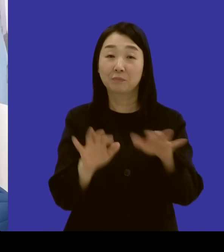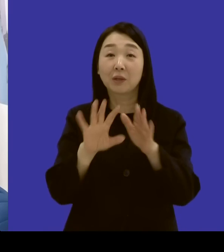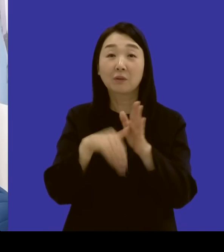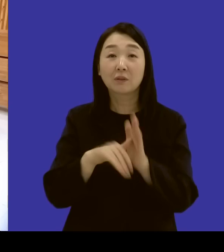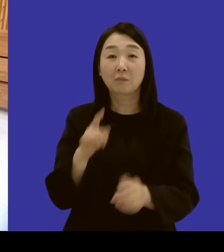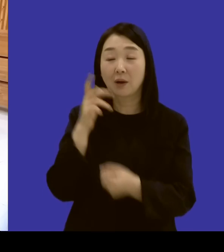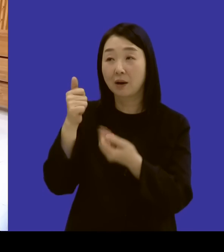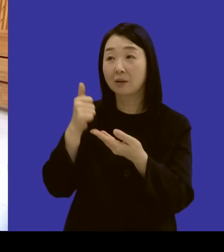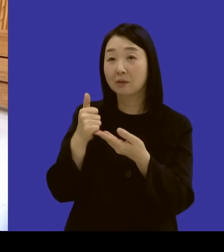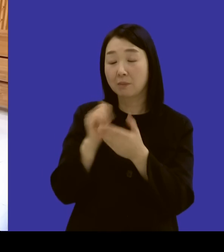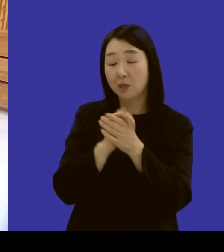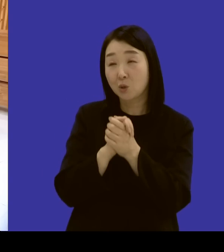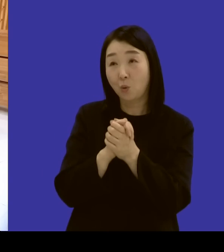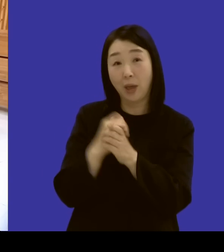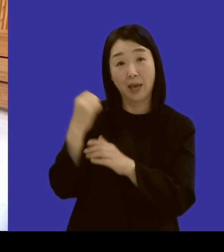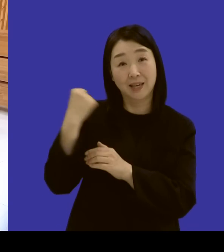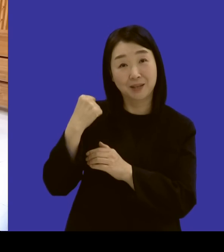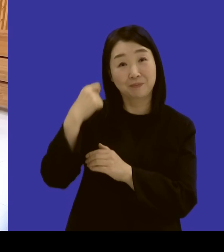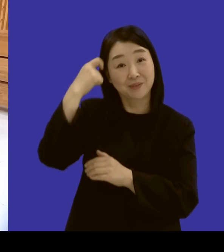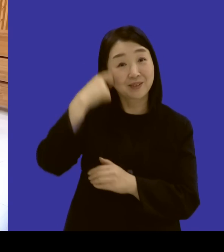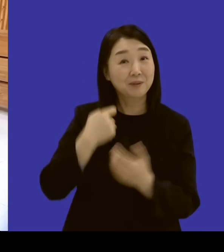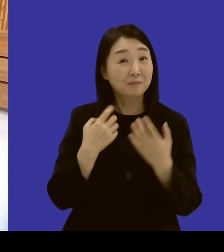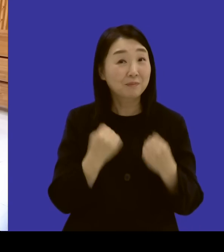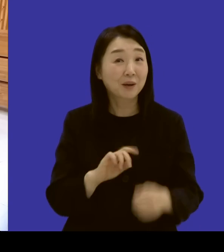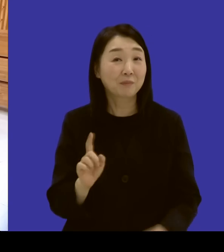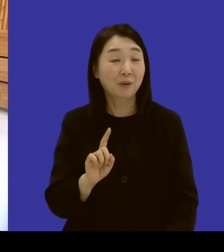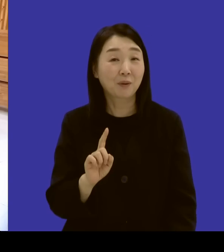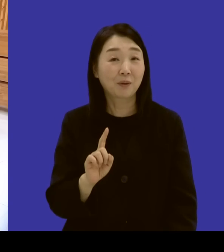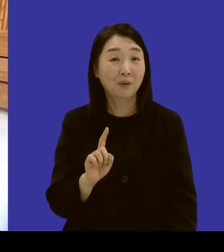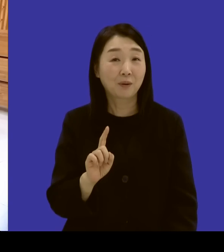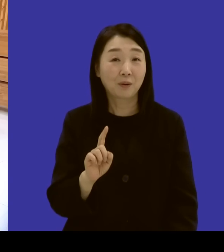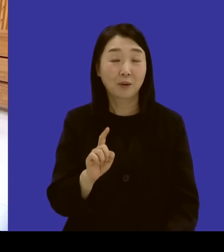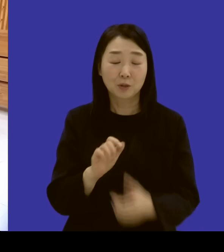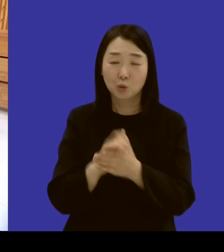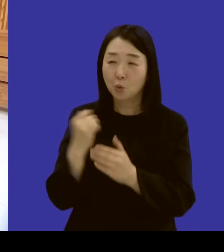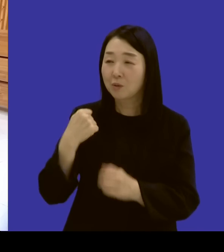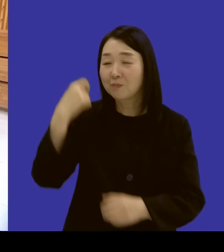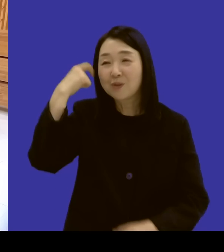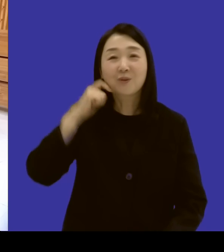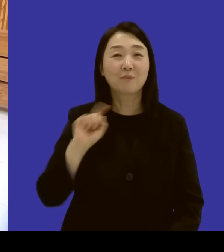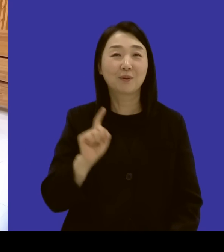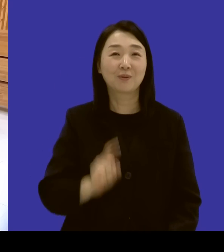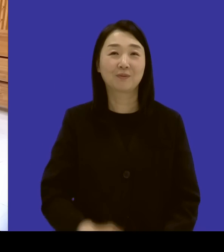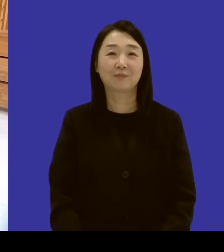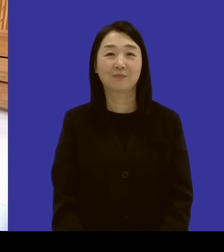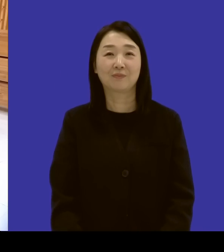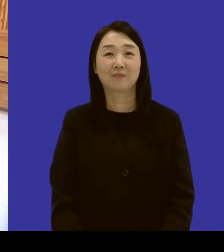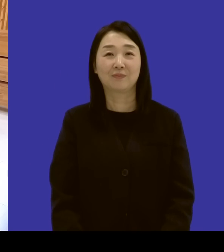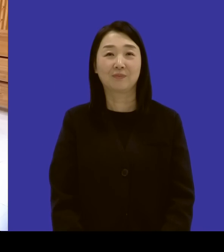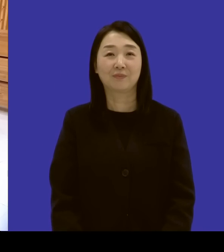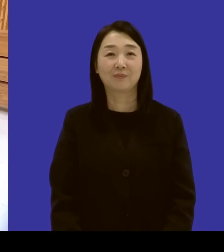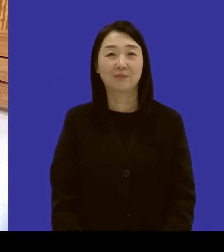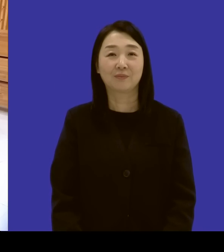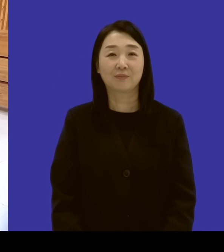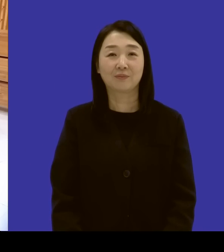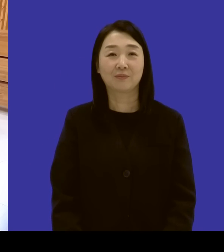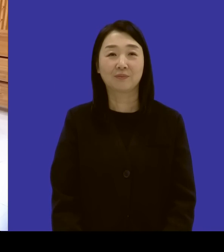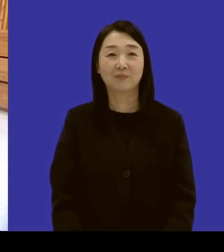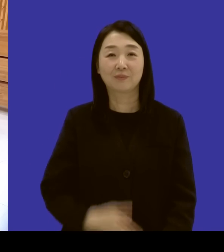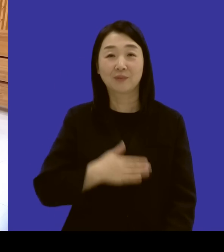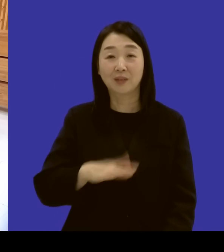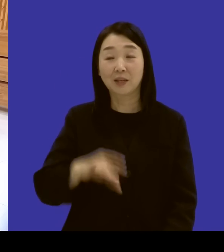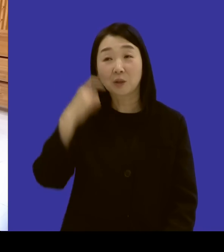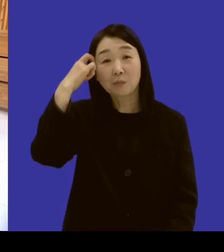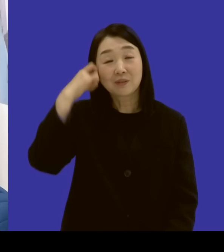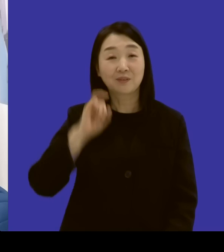치시면서 하나님의 그 기도의 힘을 많이 느끼셨다는데 어떤 힘을 느끼신 거예요? 네, 어떤 순간에? 제가 처음으로 그걸 느끼게